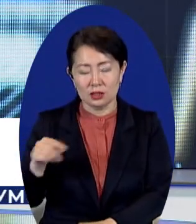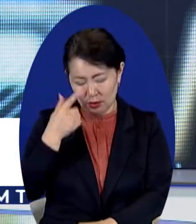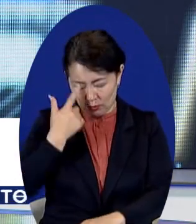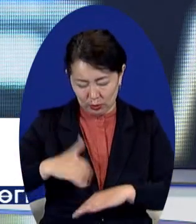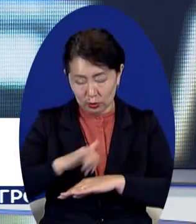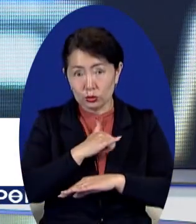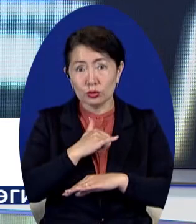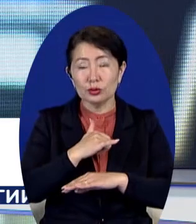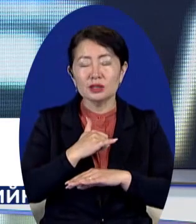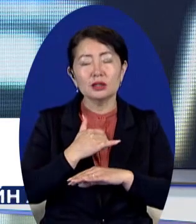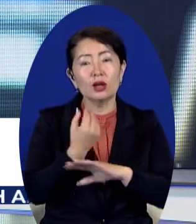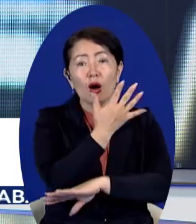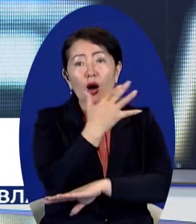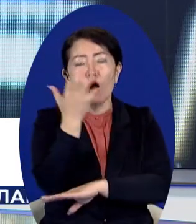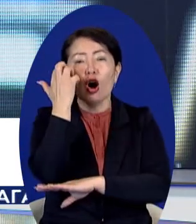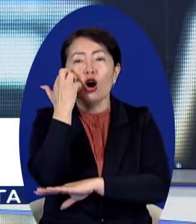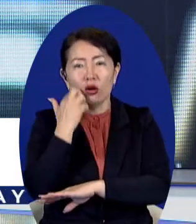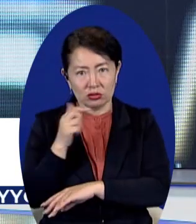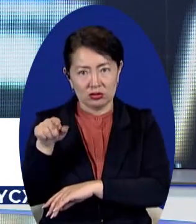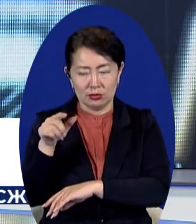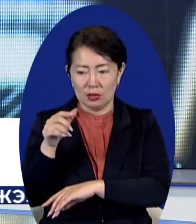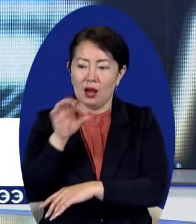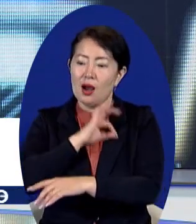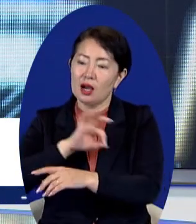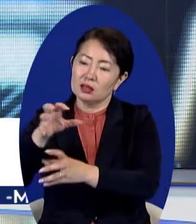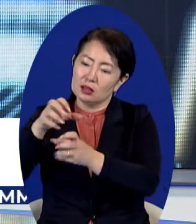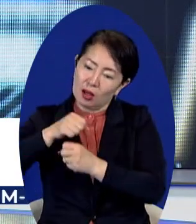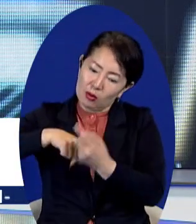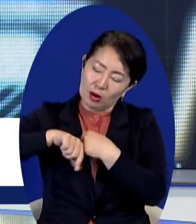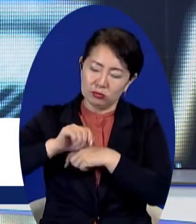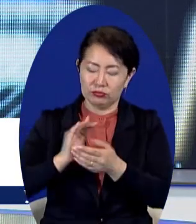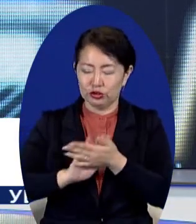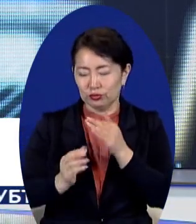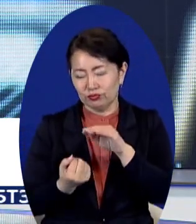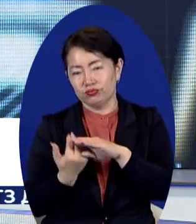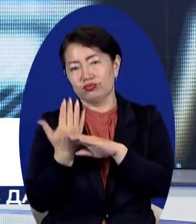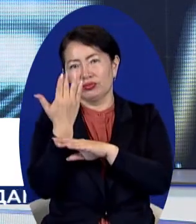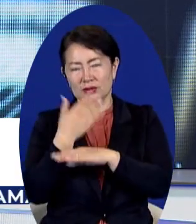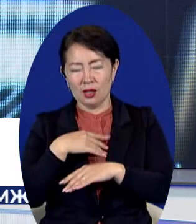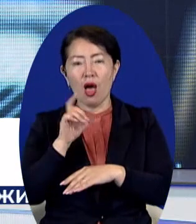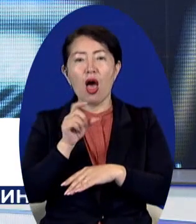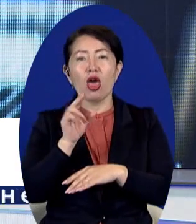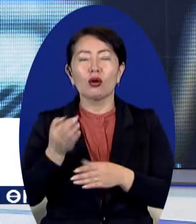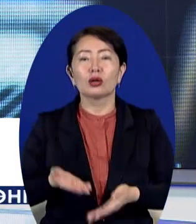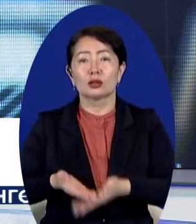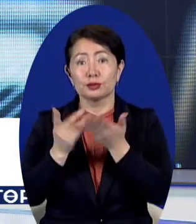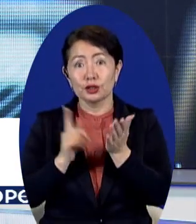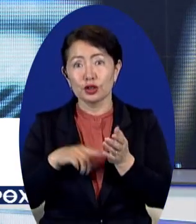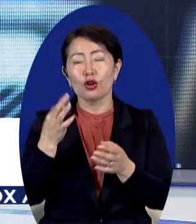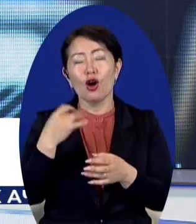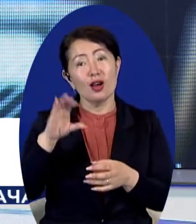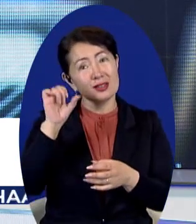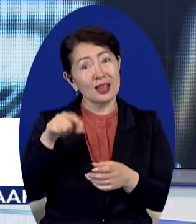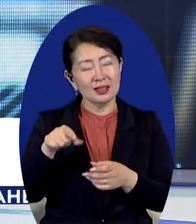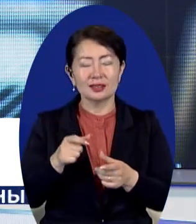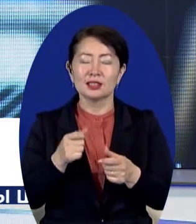хөгшин ангилд ордог учраас ашиглаад ургулах замаар экосистемийг дэмжих шаарлалтаа байна. Ойн сангийн зохистой ашиглалтын талаар өнөөдөр